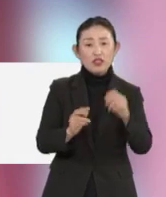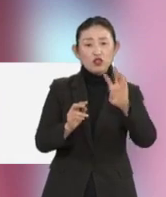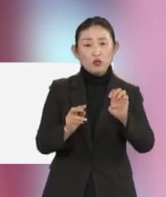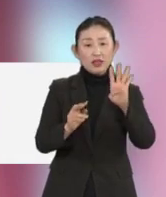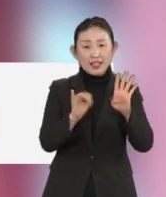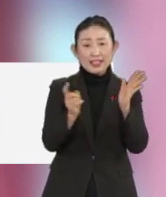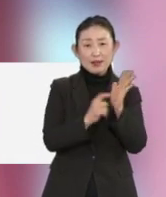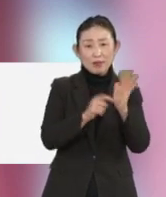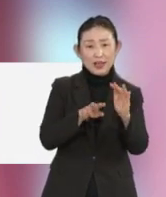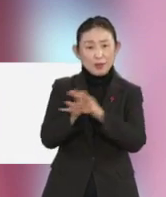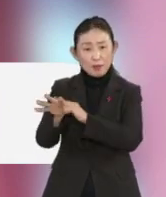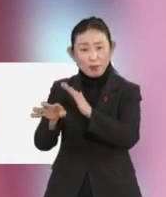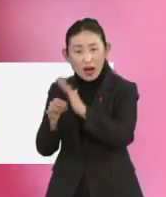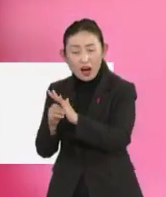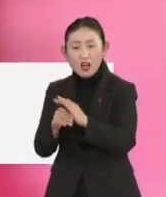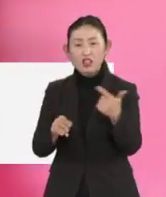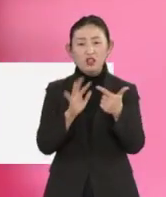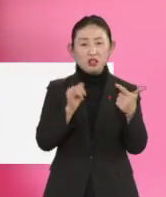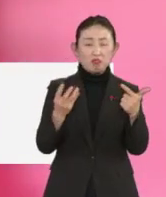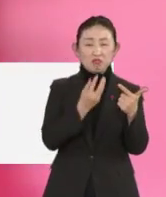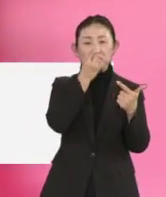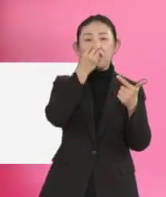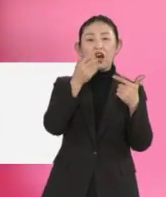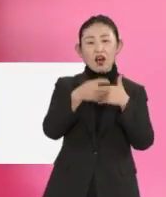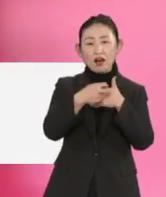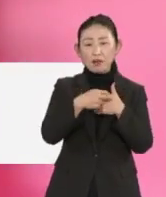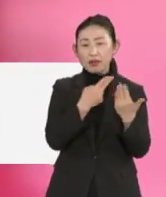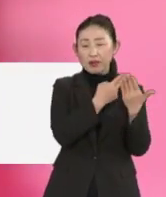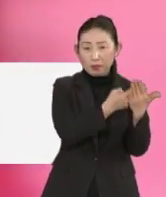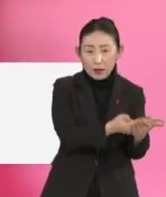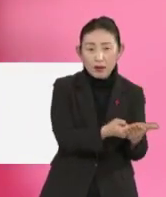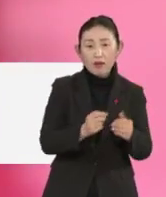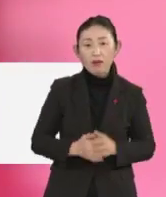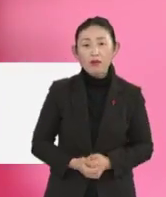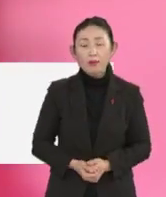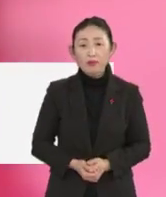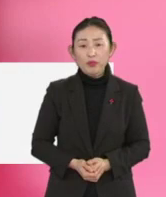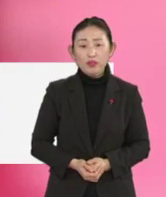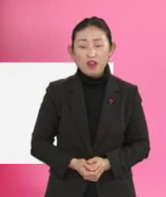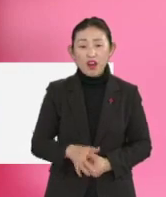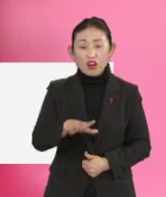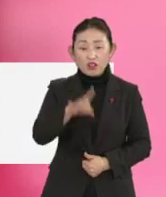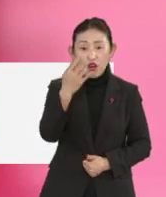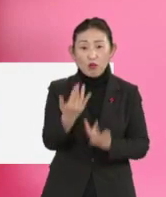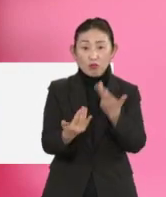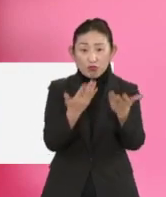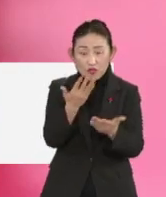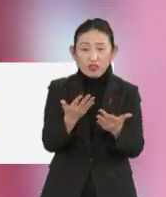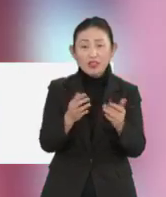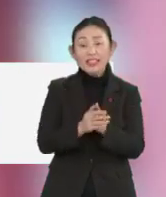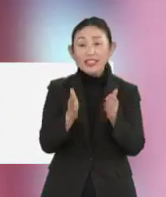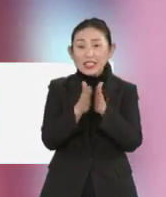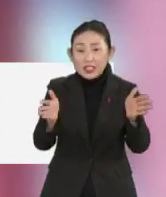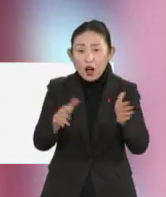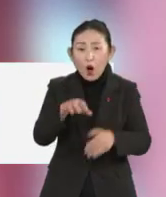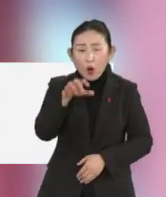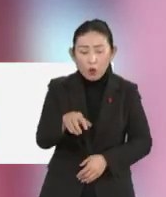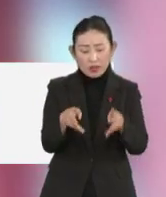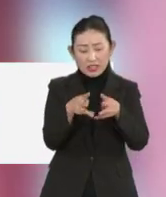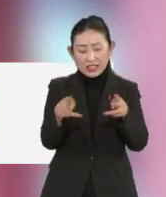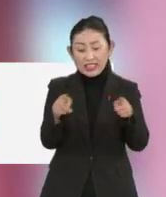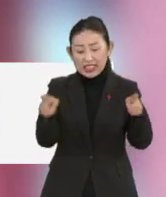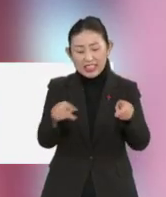24명이 긴급 대표하고 이중 6명은 연기를 흡입해 병원으로 이송됐습니다 불은 내부 20제곱미터 등을